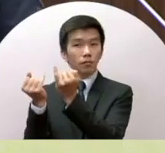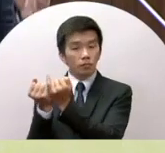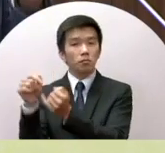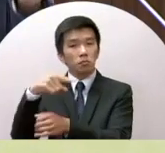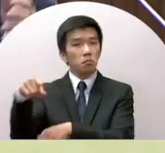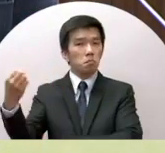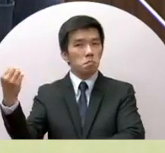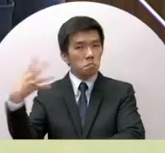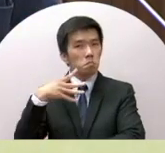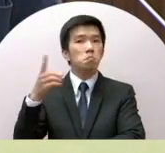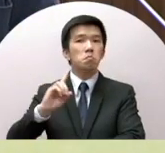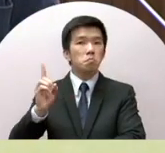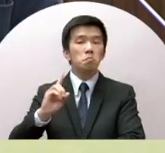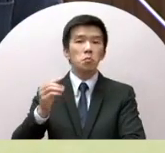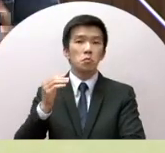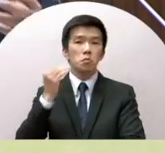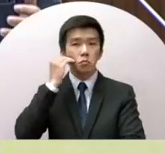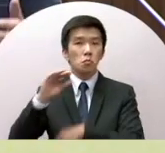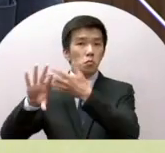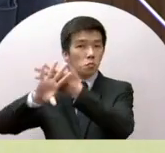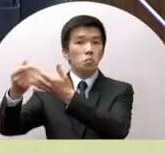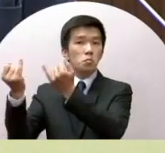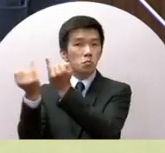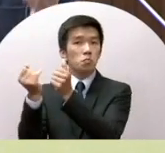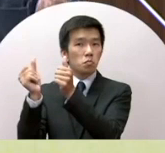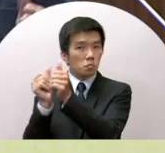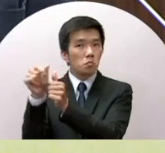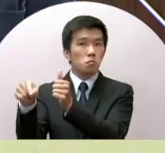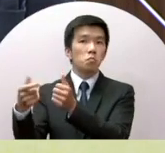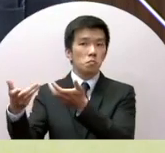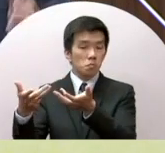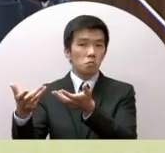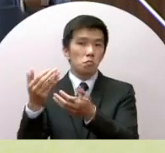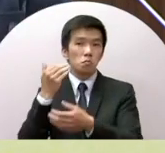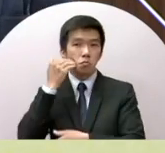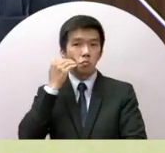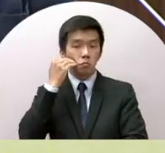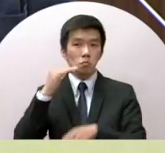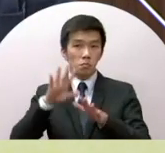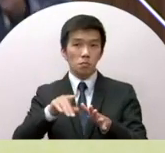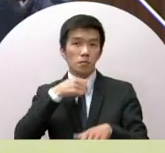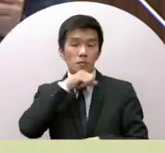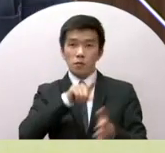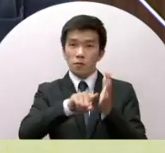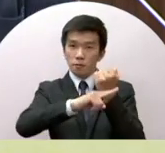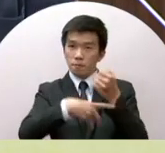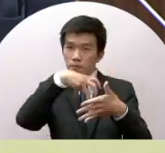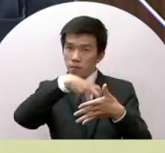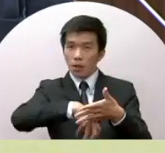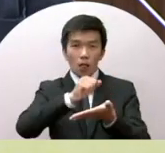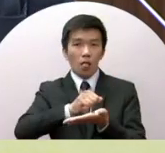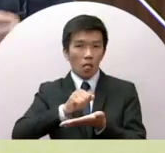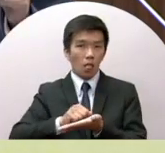反映，他们的伴侣很多是外国人。好，那这个外国人同婚的这个部分，在目前的专法里面是没有